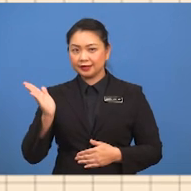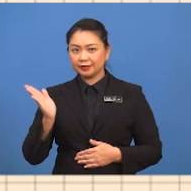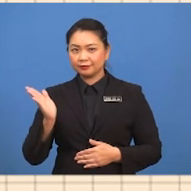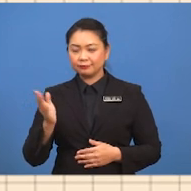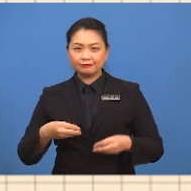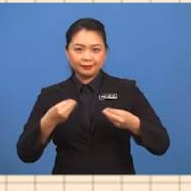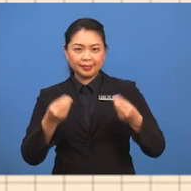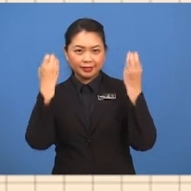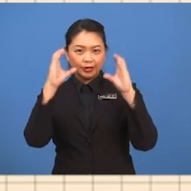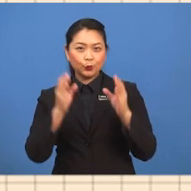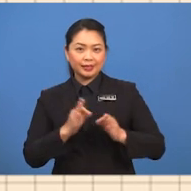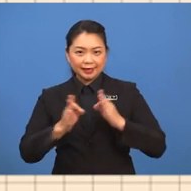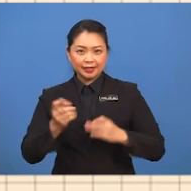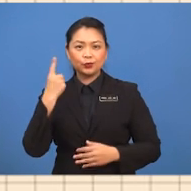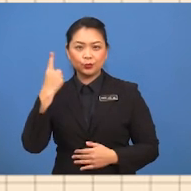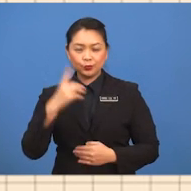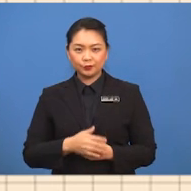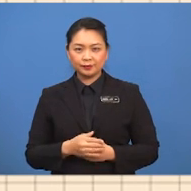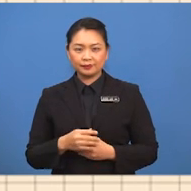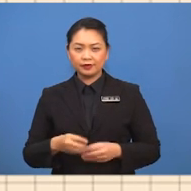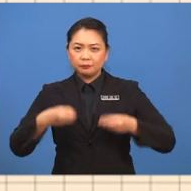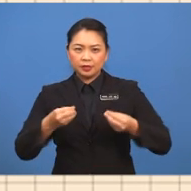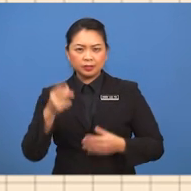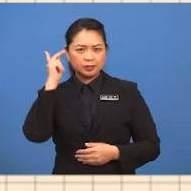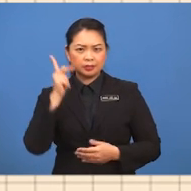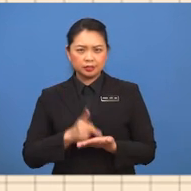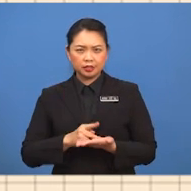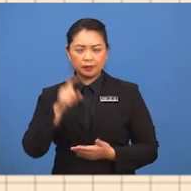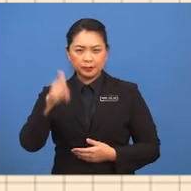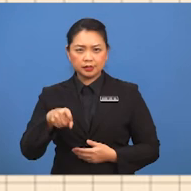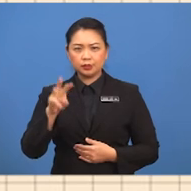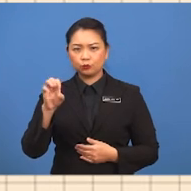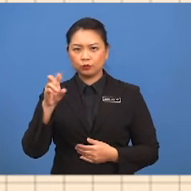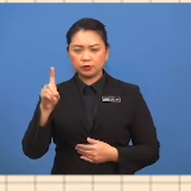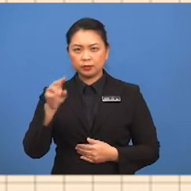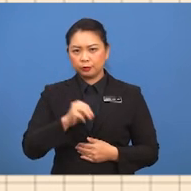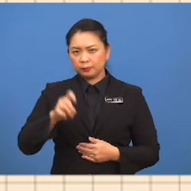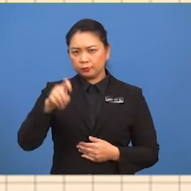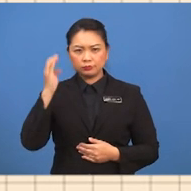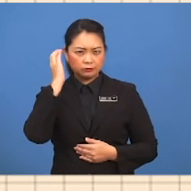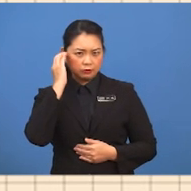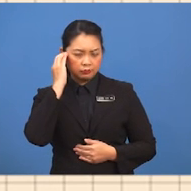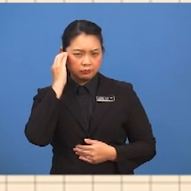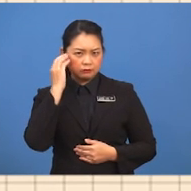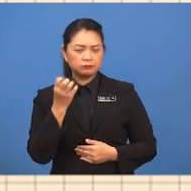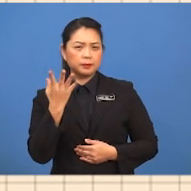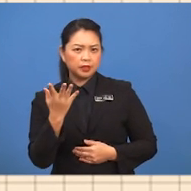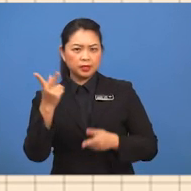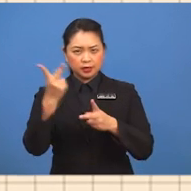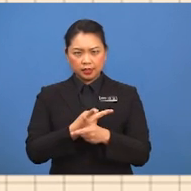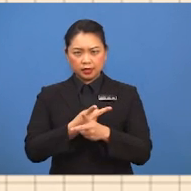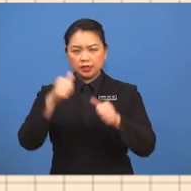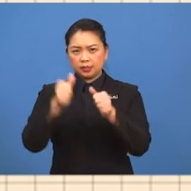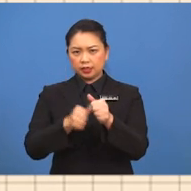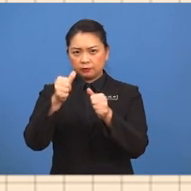cikgu terangkan dahulu. Bagi mengenal pasti mod, murid-murid perlu tahu berapa kali